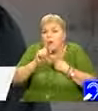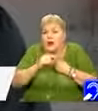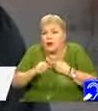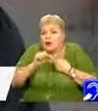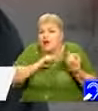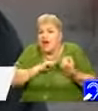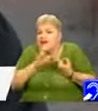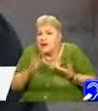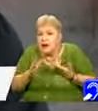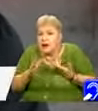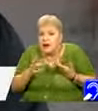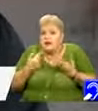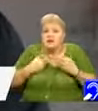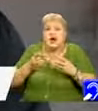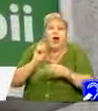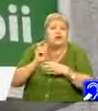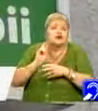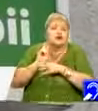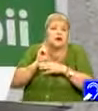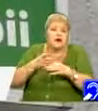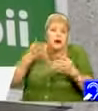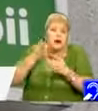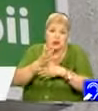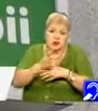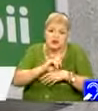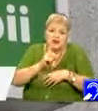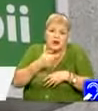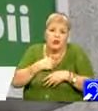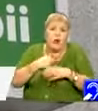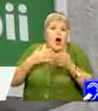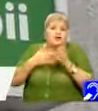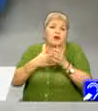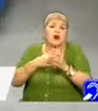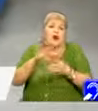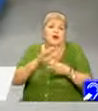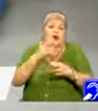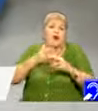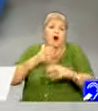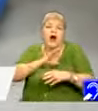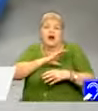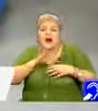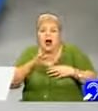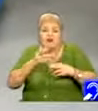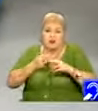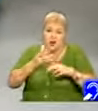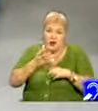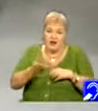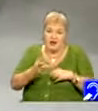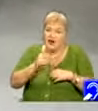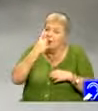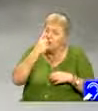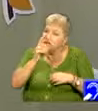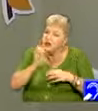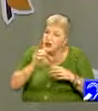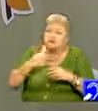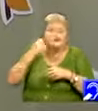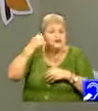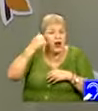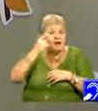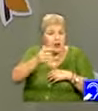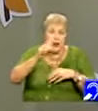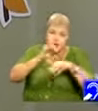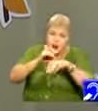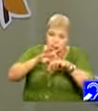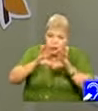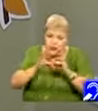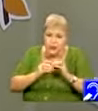teamă să nu dezvolte o formă severă. Specialiștii le recomandă părinților să se adreseze mai întâi medicului de familie. Acesta va